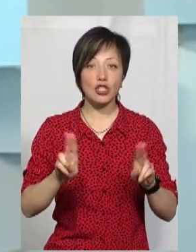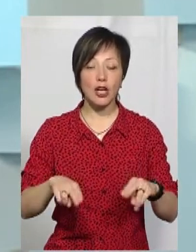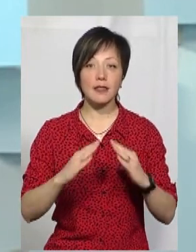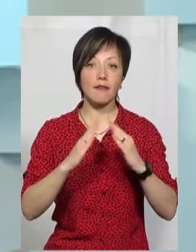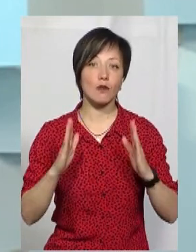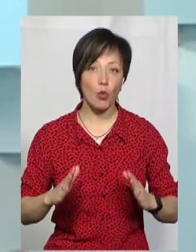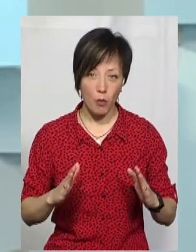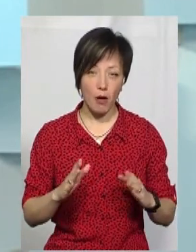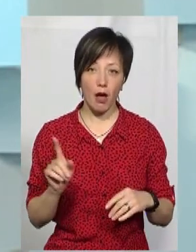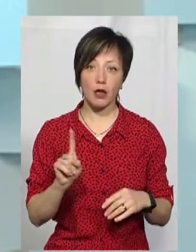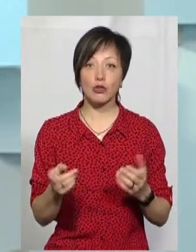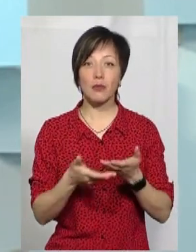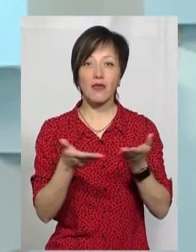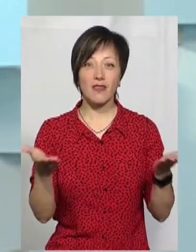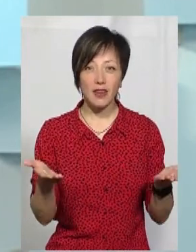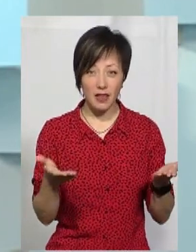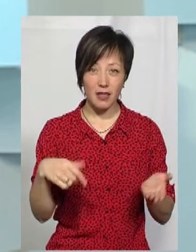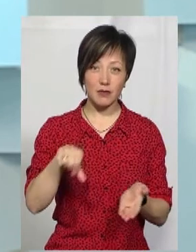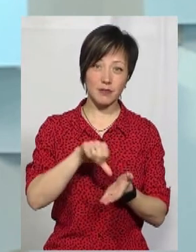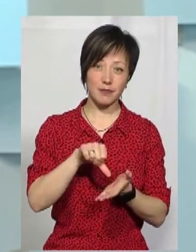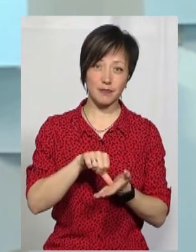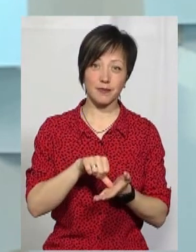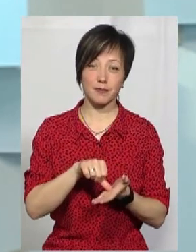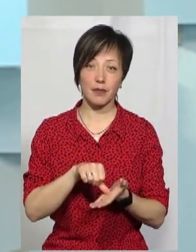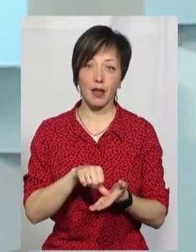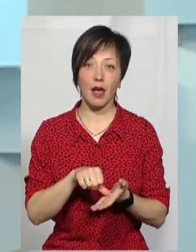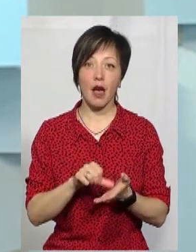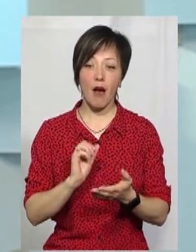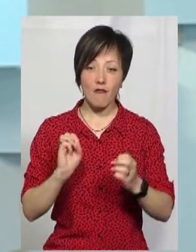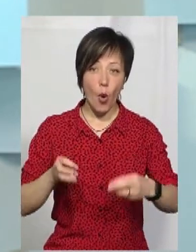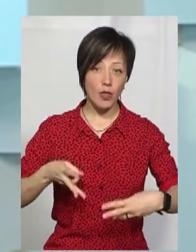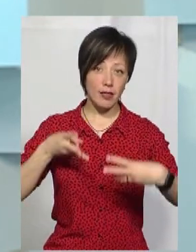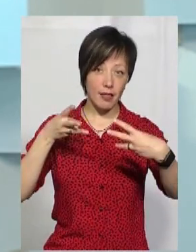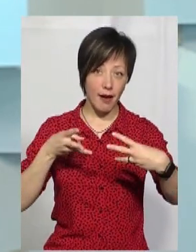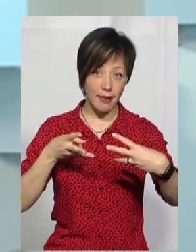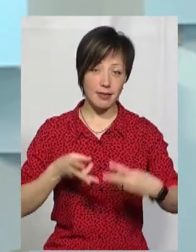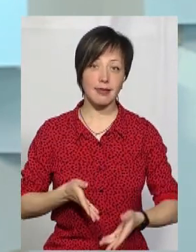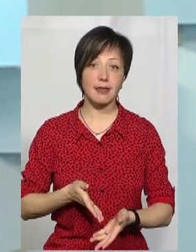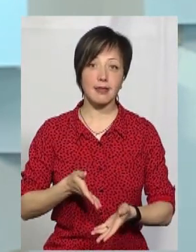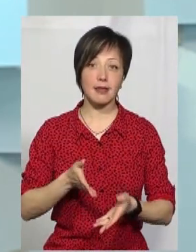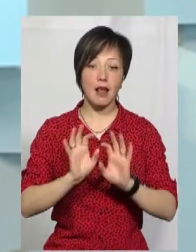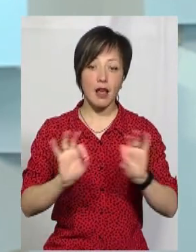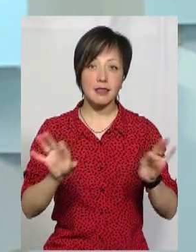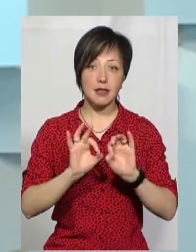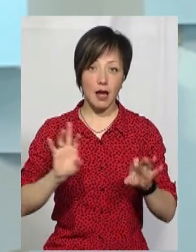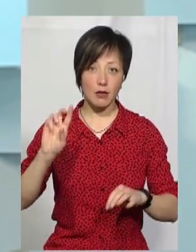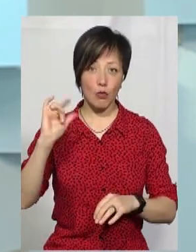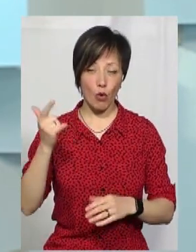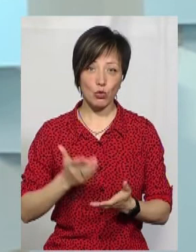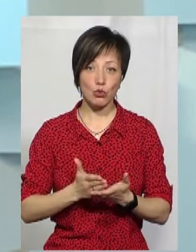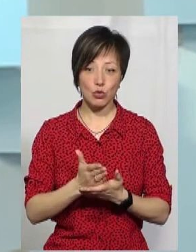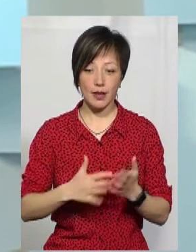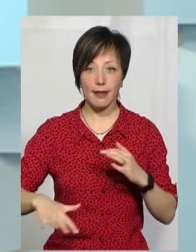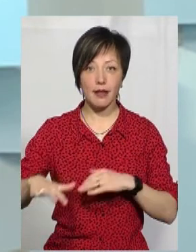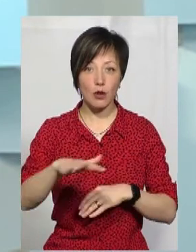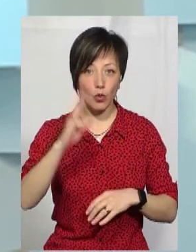вдома, щоб ви взяли участь, можливо, в онлайн-трансляціях різноманітних богослужінь, які будуть здійснюватися церквами на